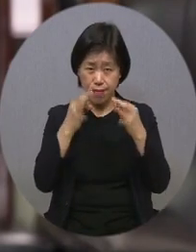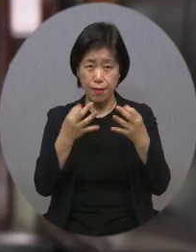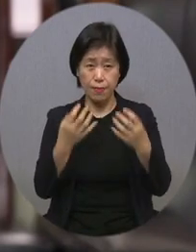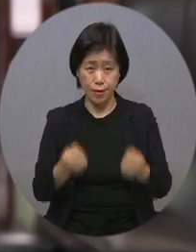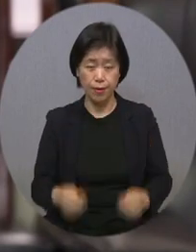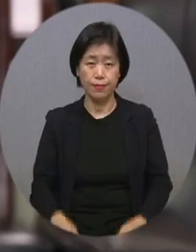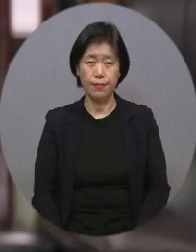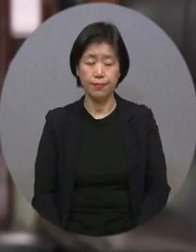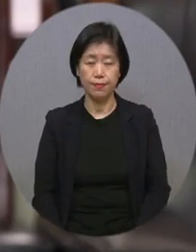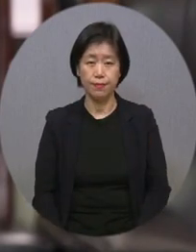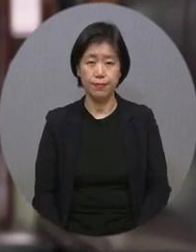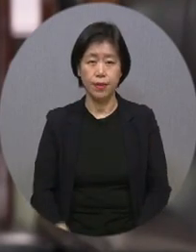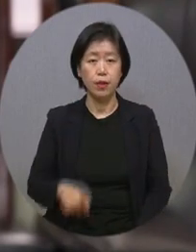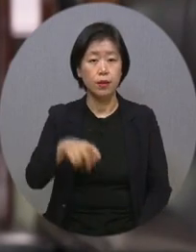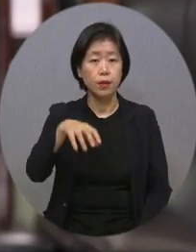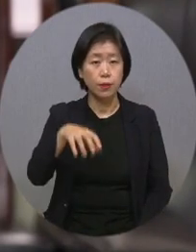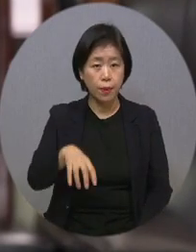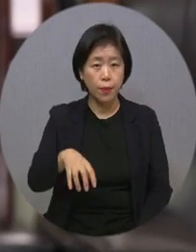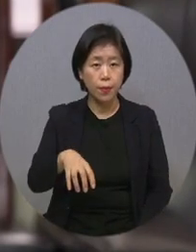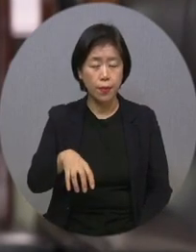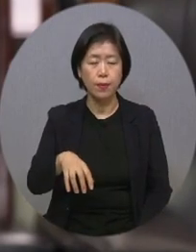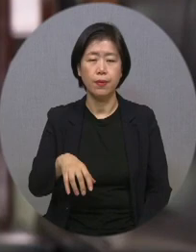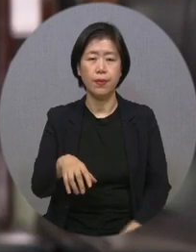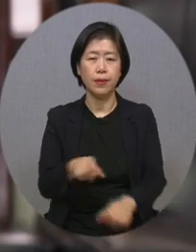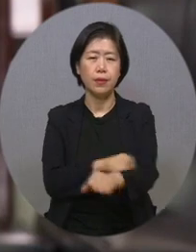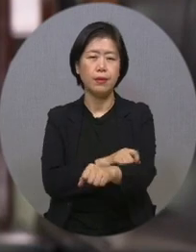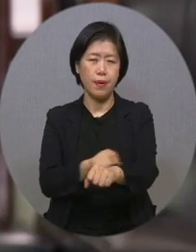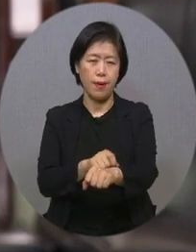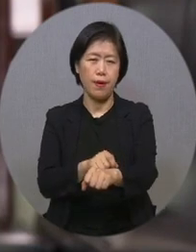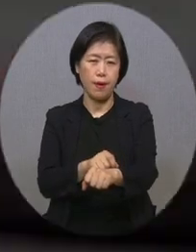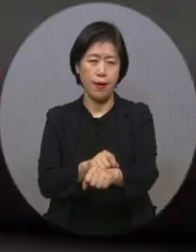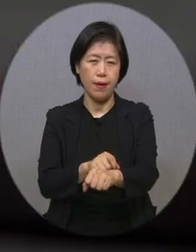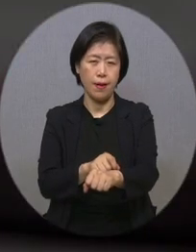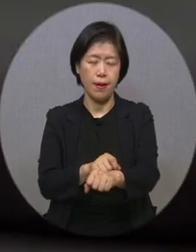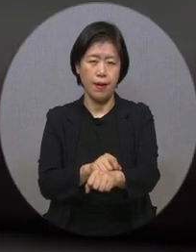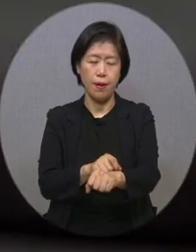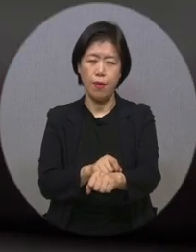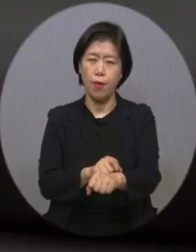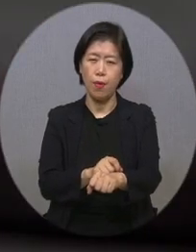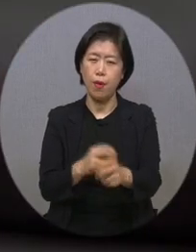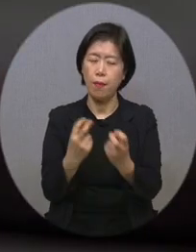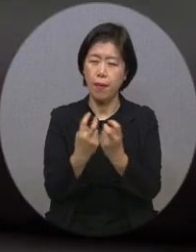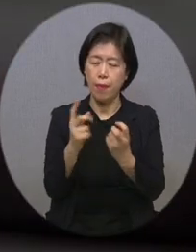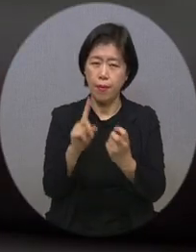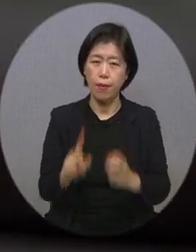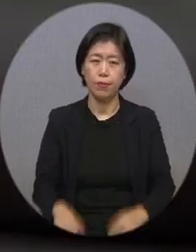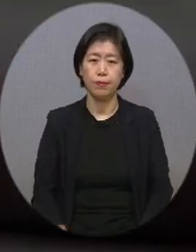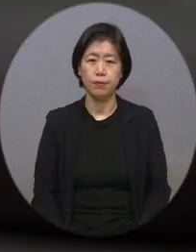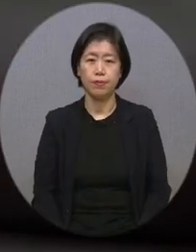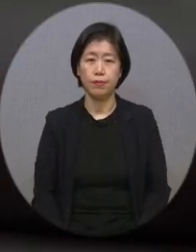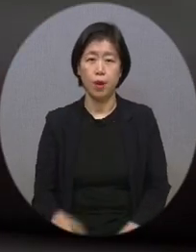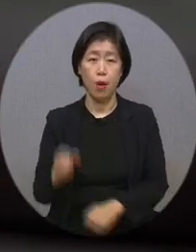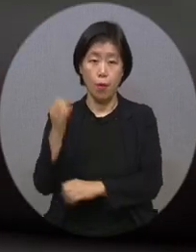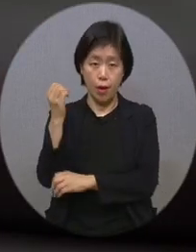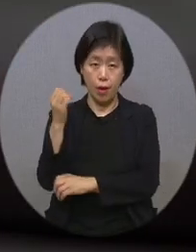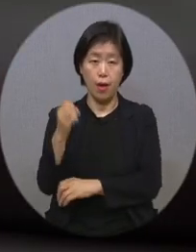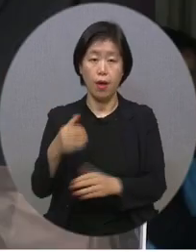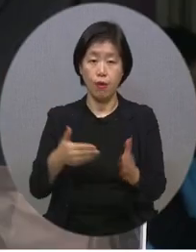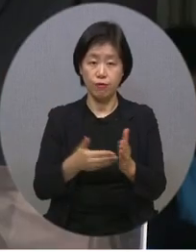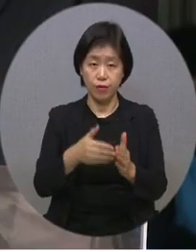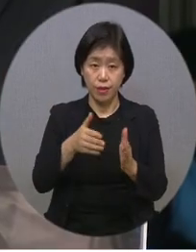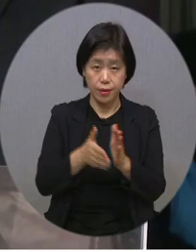그 군산시만의 자랑할 만한 특별한 그런 아동 복지가 있는지 말씀 부탁드리겠습니다. 원래 군산시는